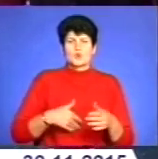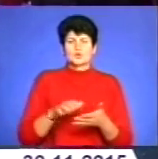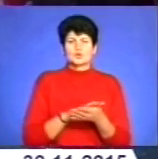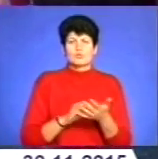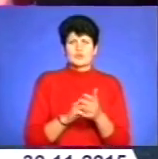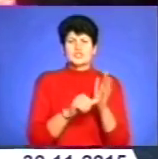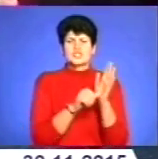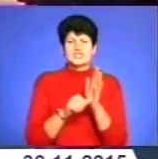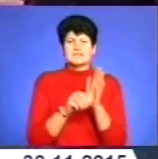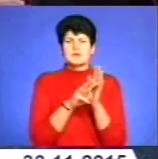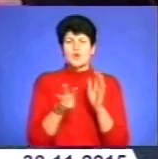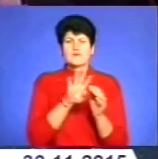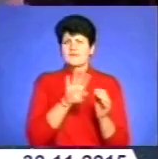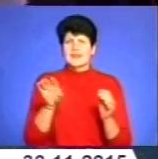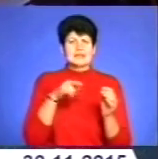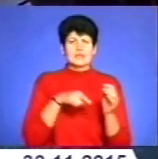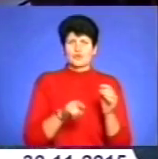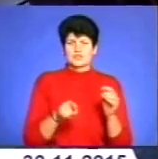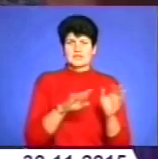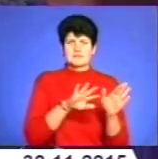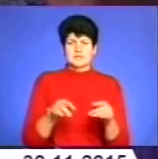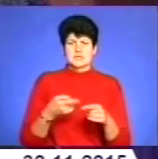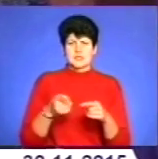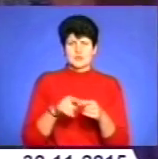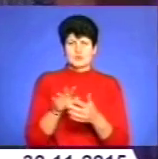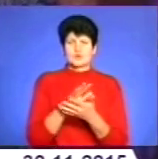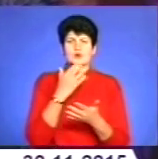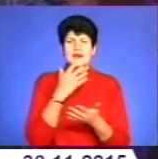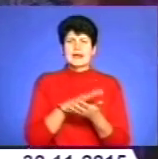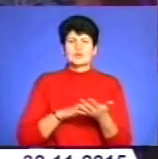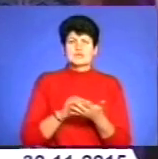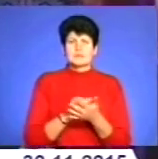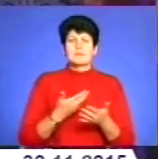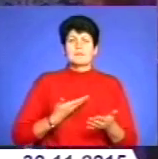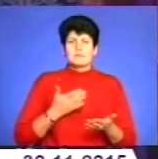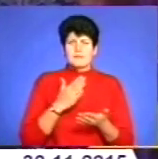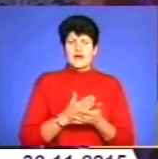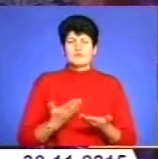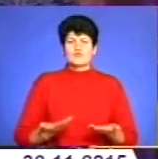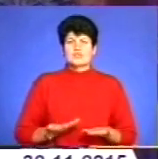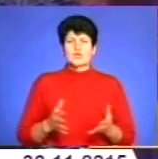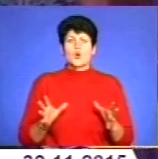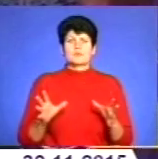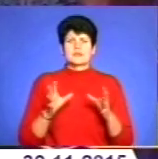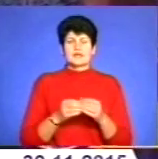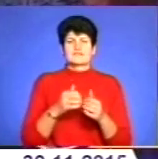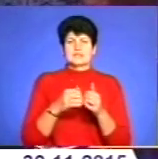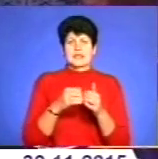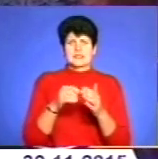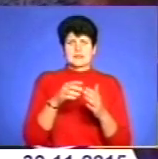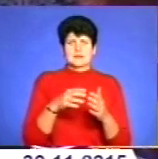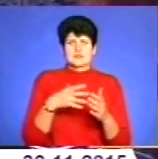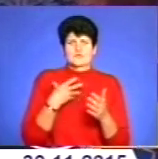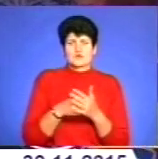6 мільйонів ненароджених у цьому геноциді. Ми маємо у своєму житті об'єднатися всередині себе і всередині